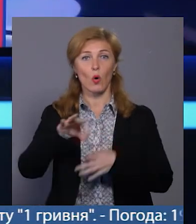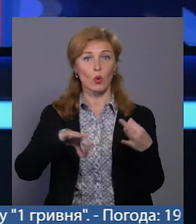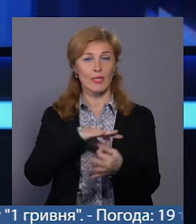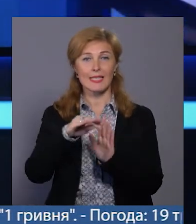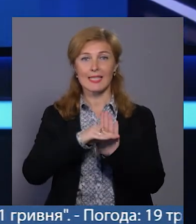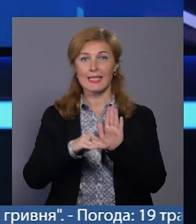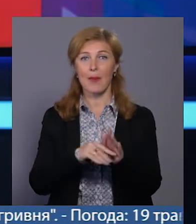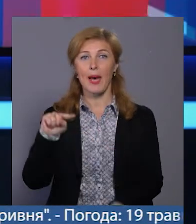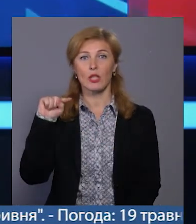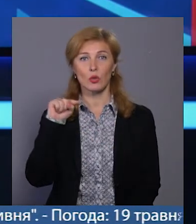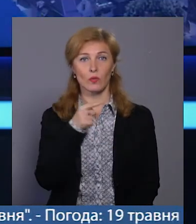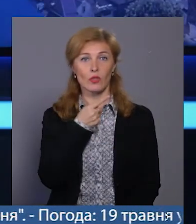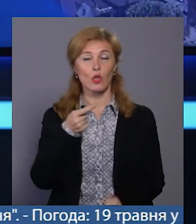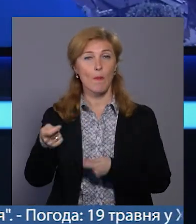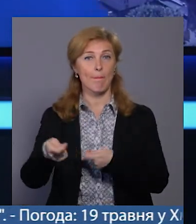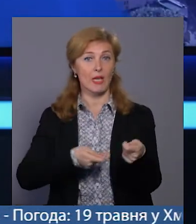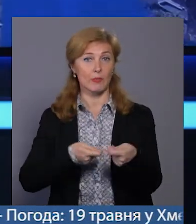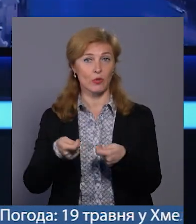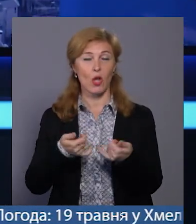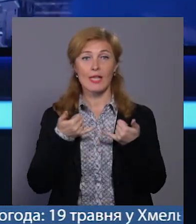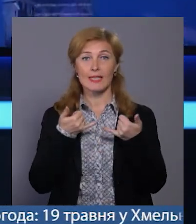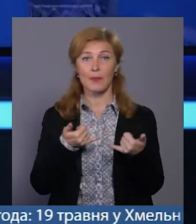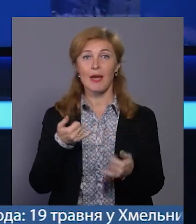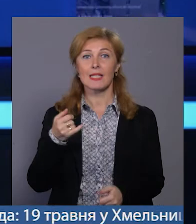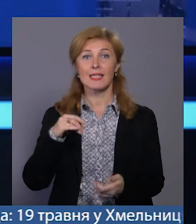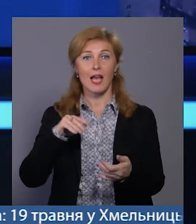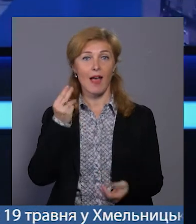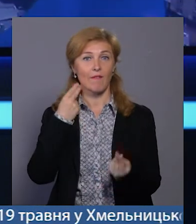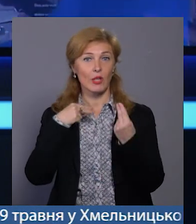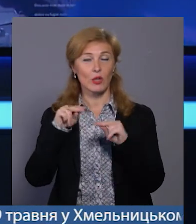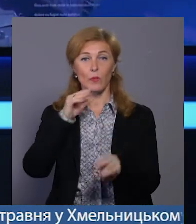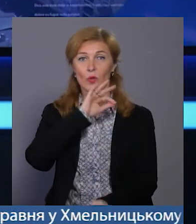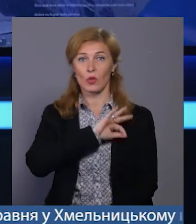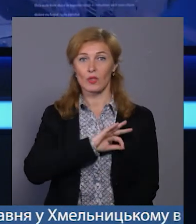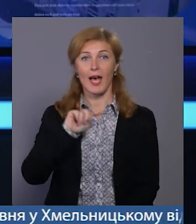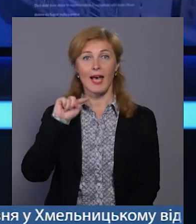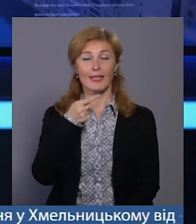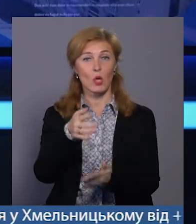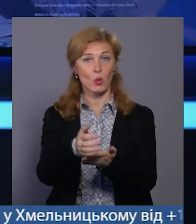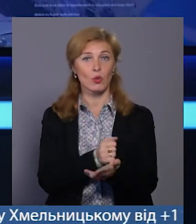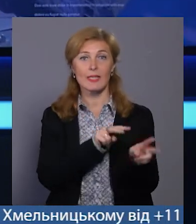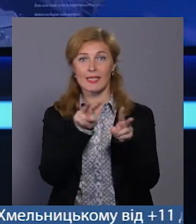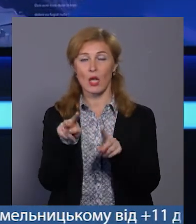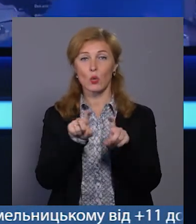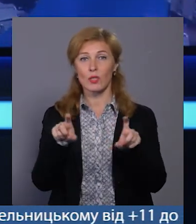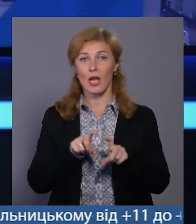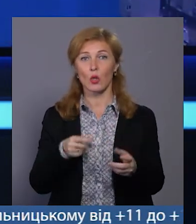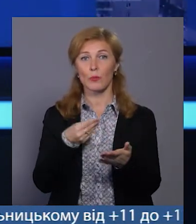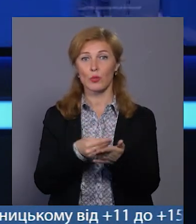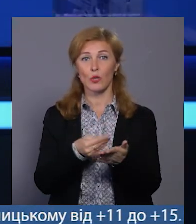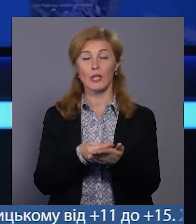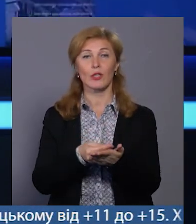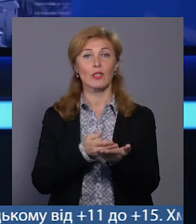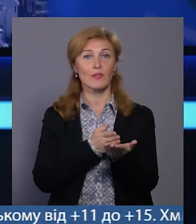системи енергетичного менеджменту. Тепер за ефективним використанням енергоресурсів стежитимуть і у закладах бюджетної сфери